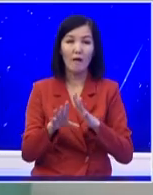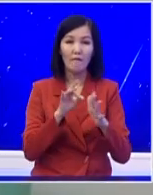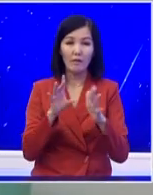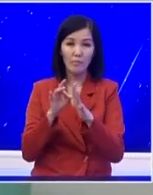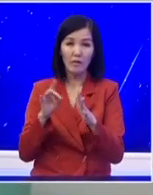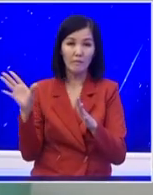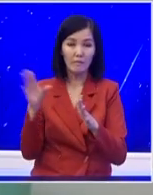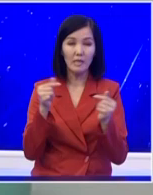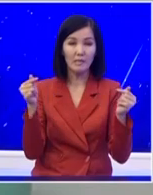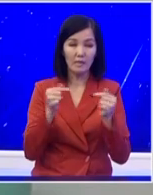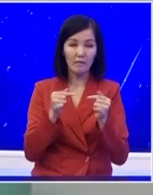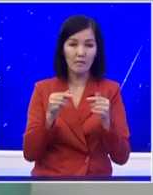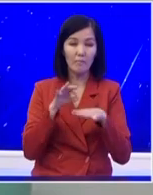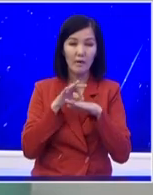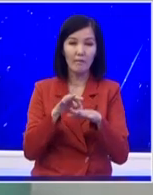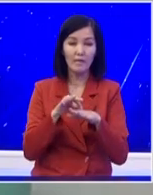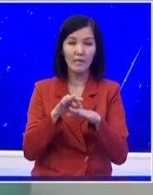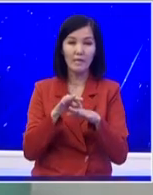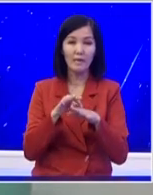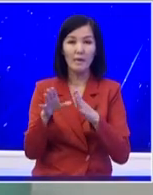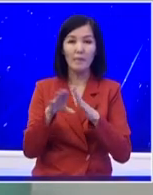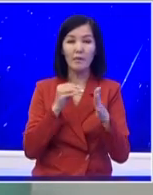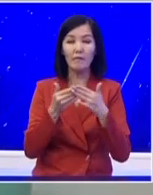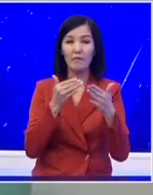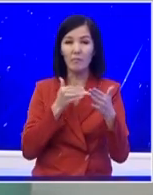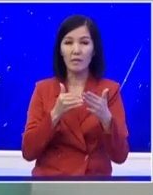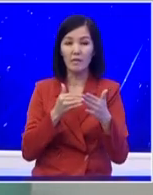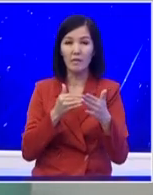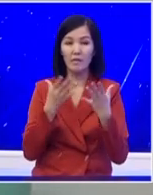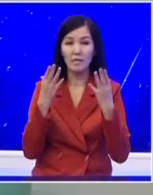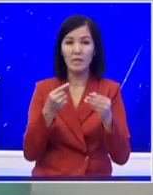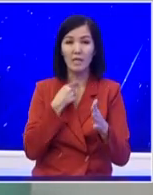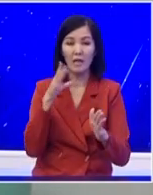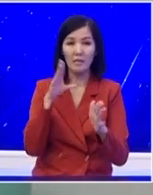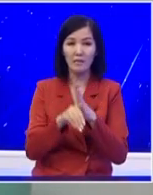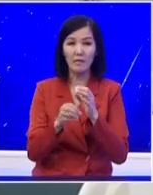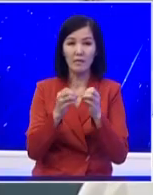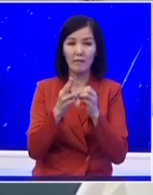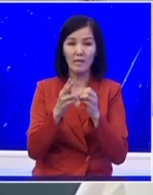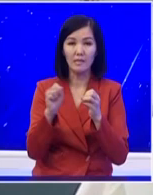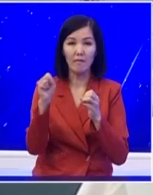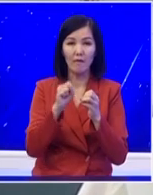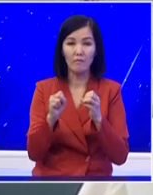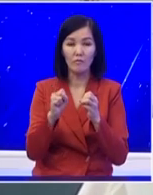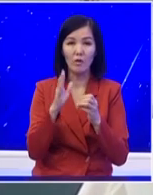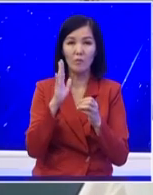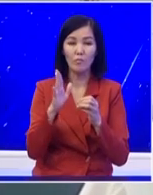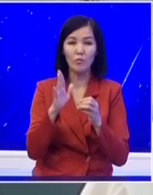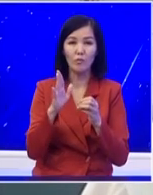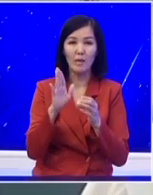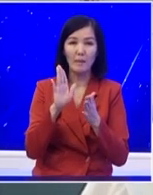они соответствуют. В ходе проведения предвыборной агитации и в день голосования именно 12 августа будут предусмотрены все